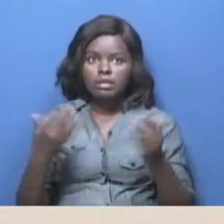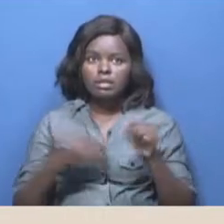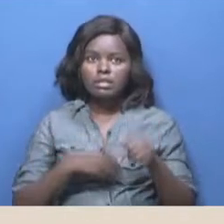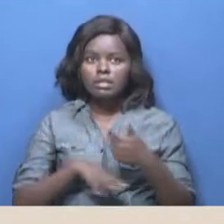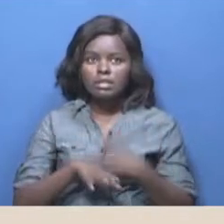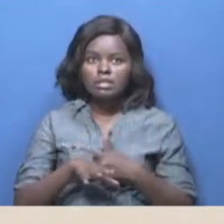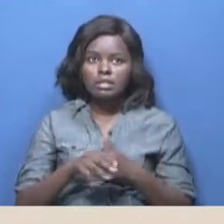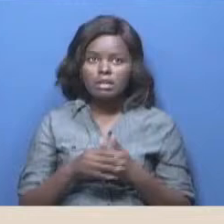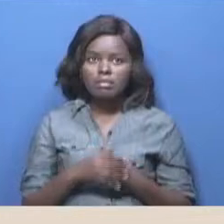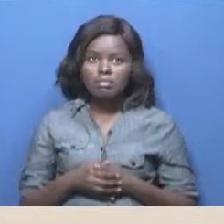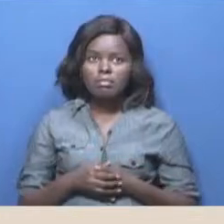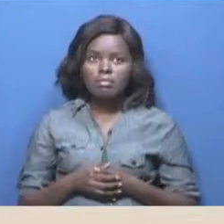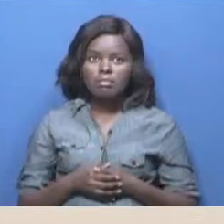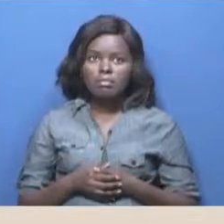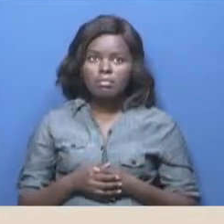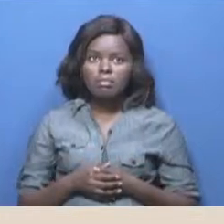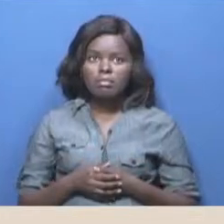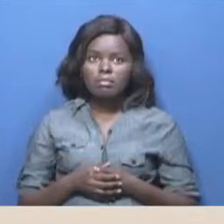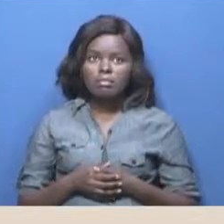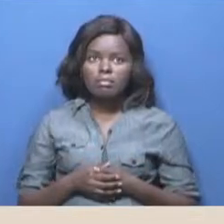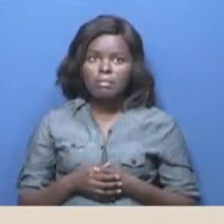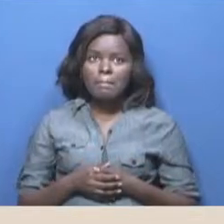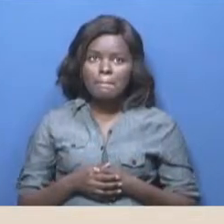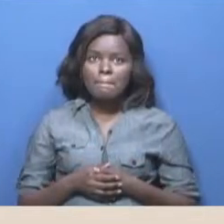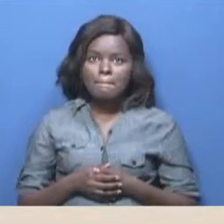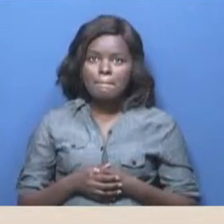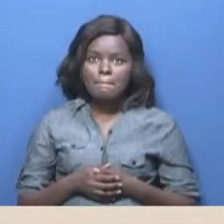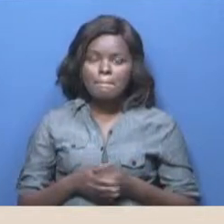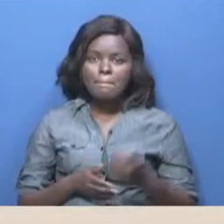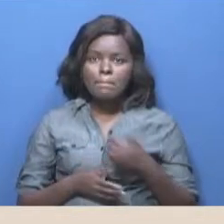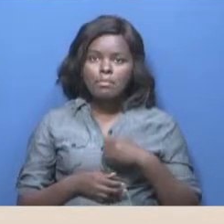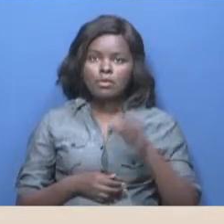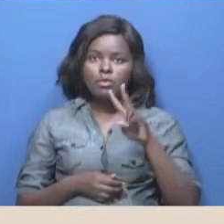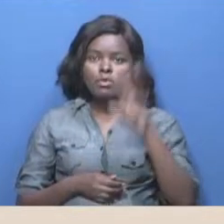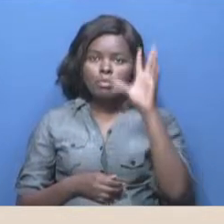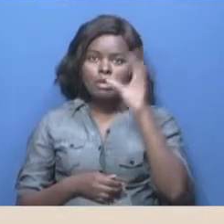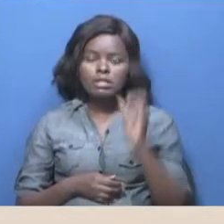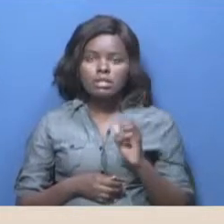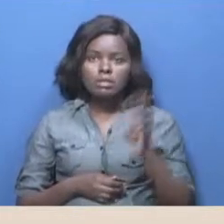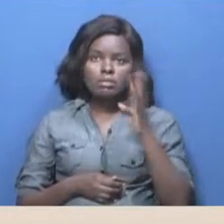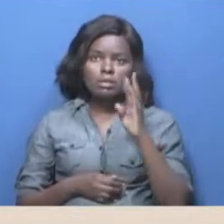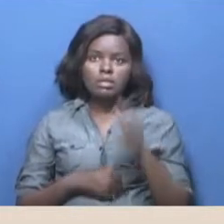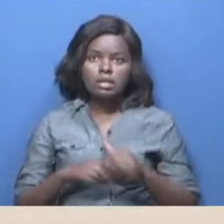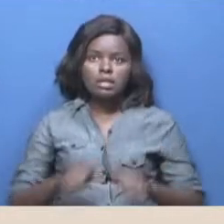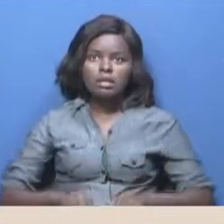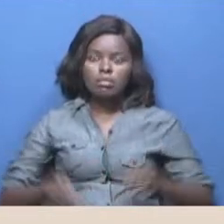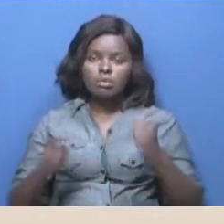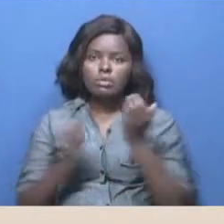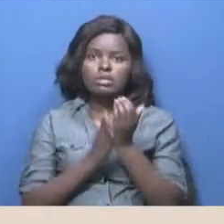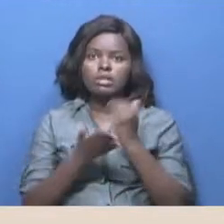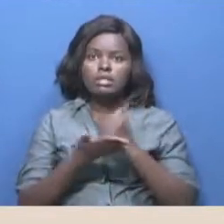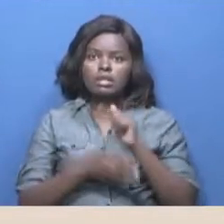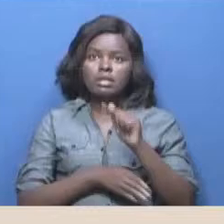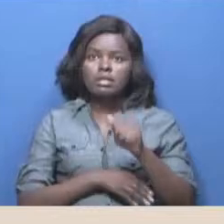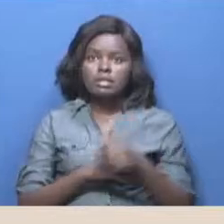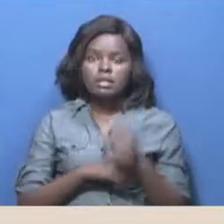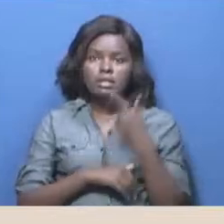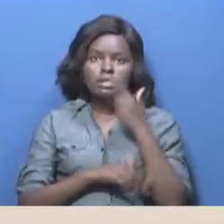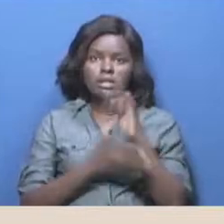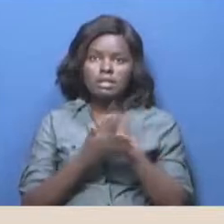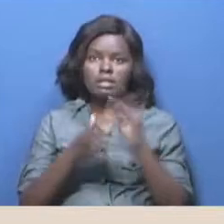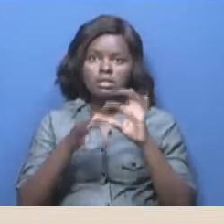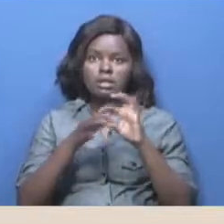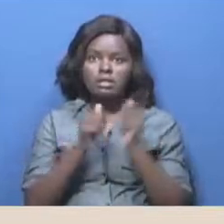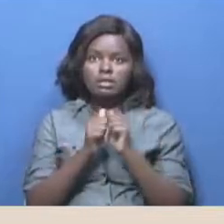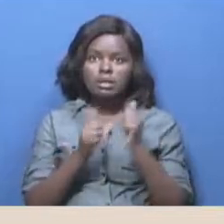kama imeshikilia asilimia 2 ya bahari. Mũrũgamĩrĩri mũnene sekta-inĩ ĩno Paul Olang nĩ augĩte nĩ manyitanĩire